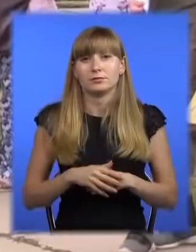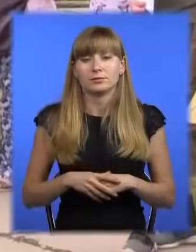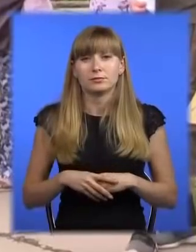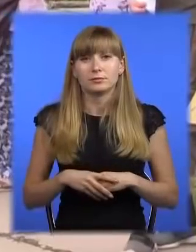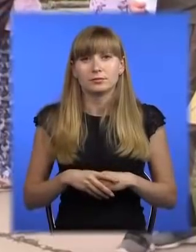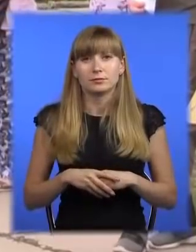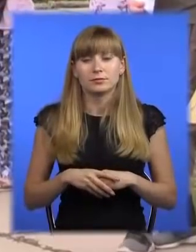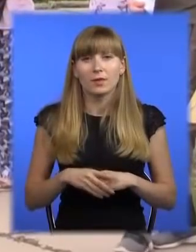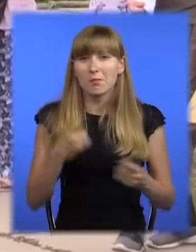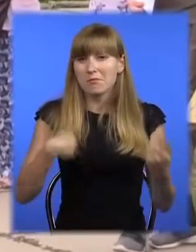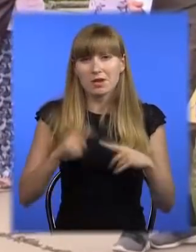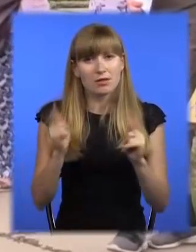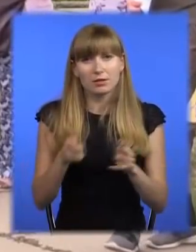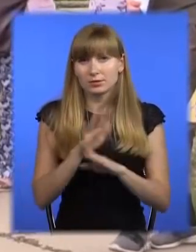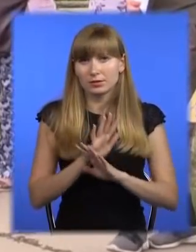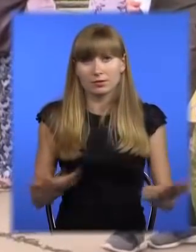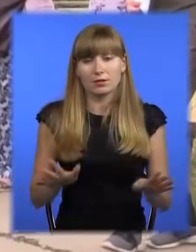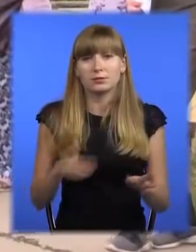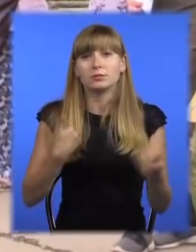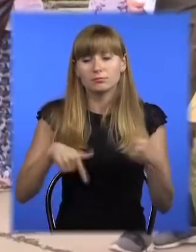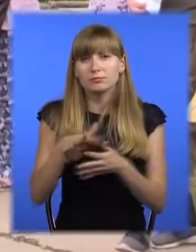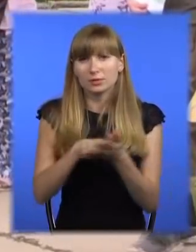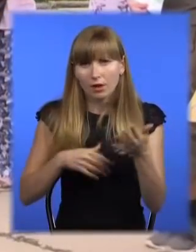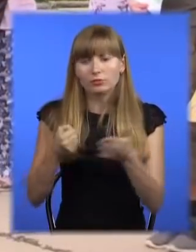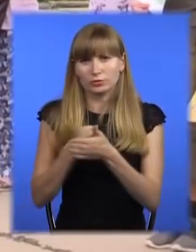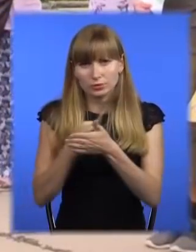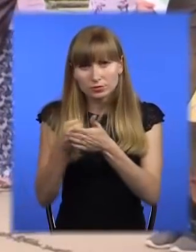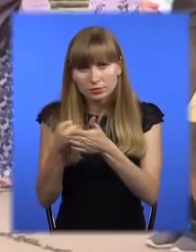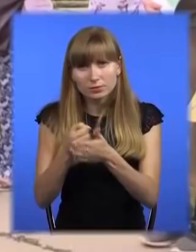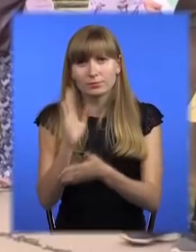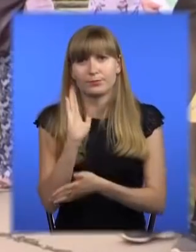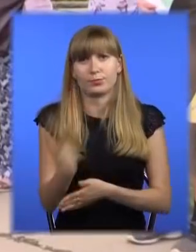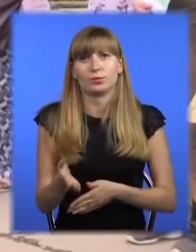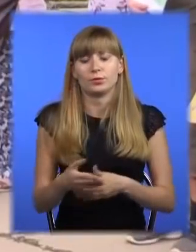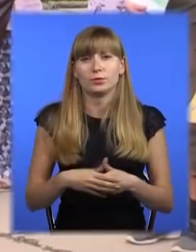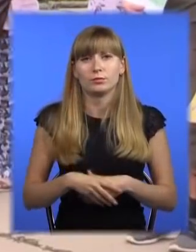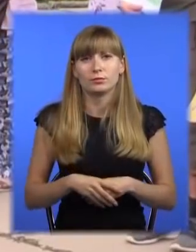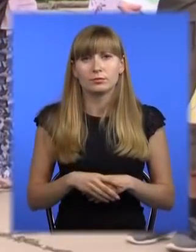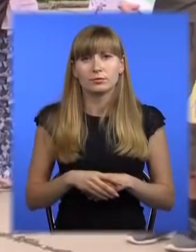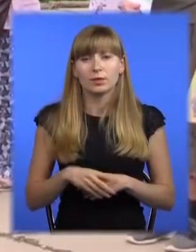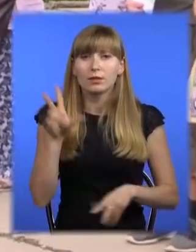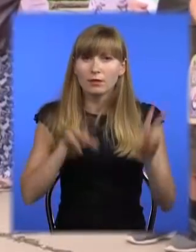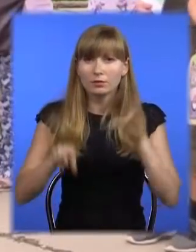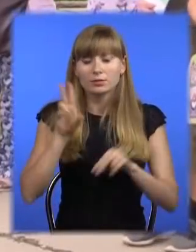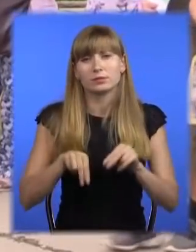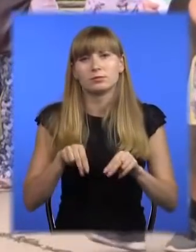закрытие данного криминального производства, с чем мы в корне не согласны. Естественно, мы обжалуем и надеемся на